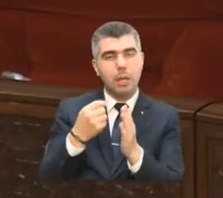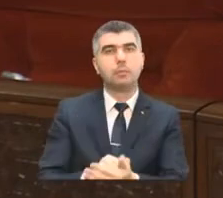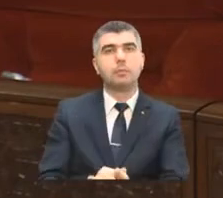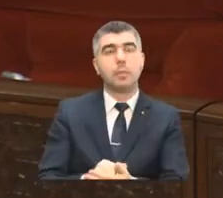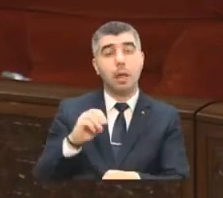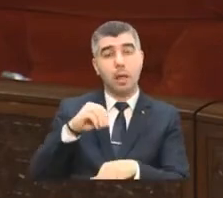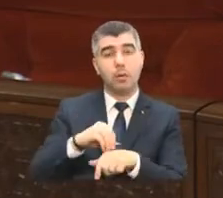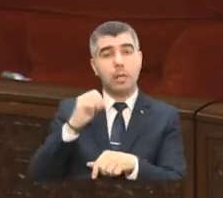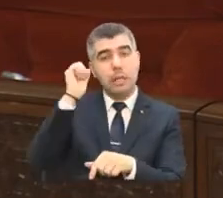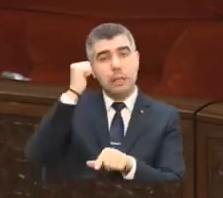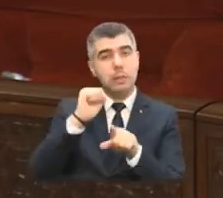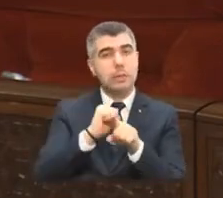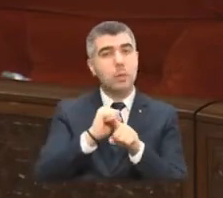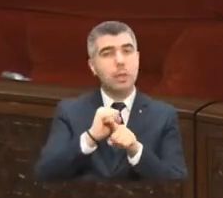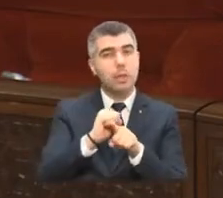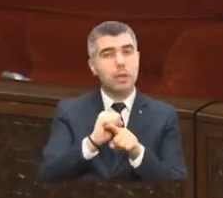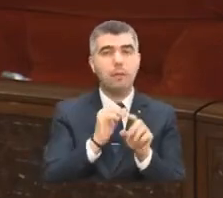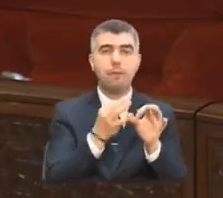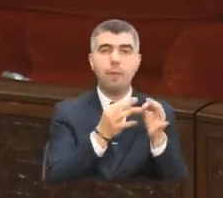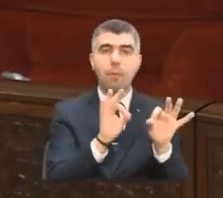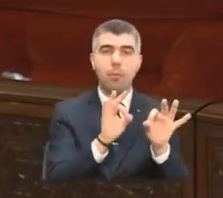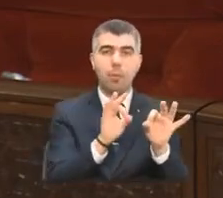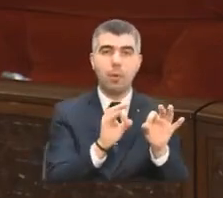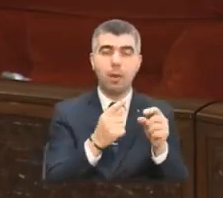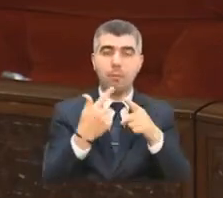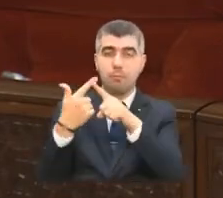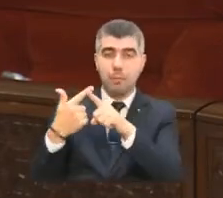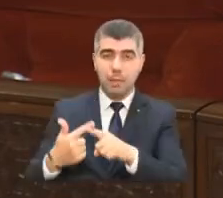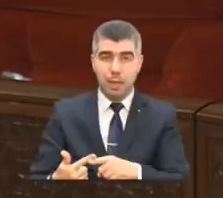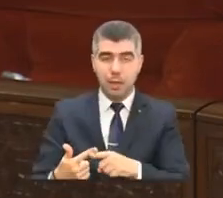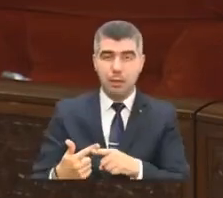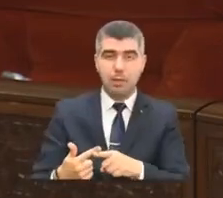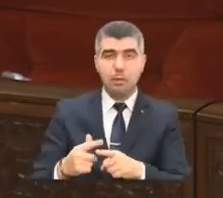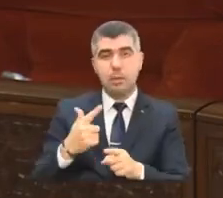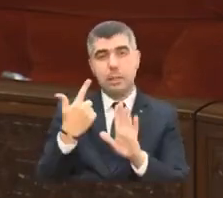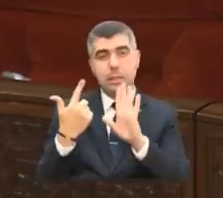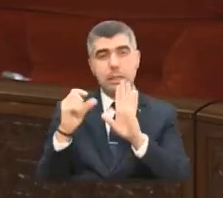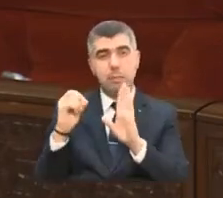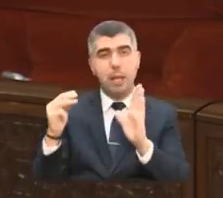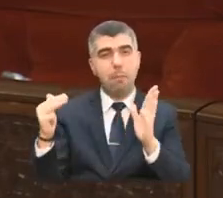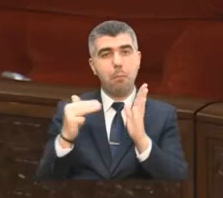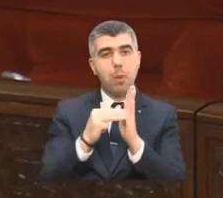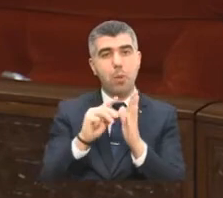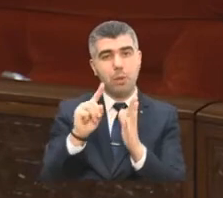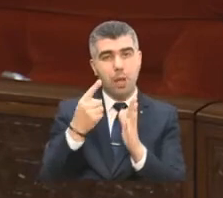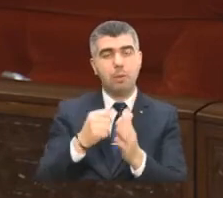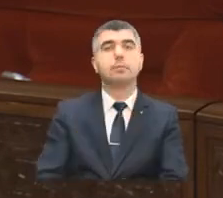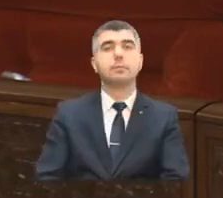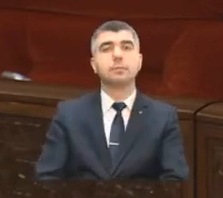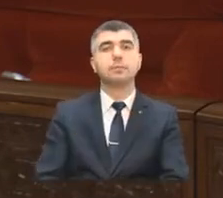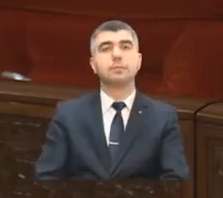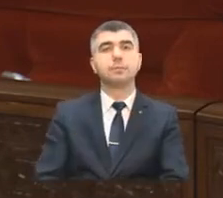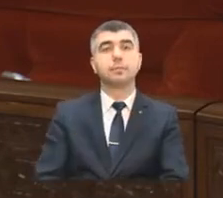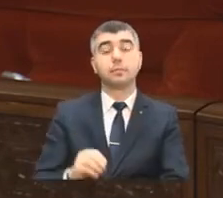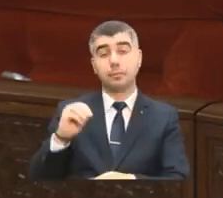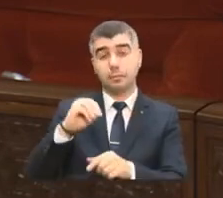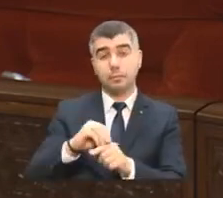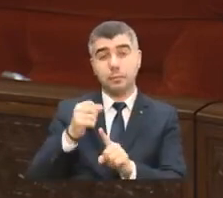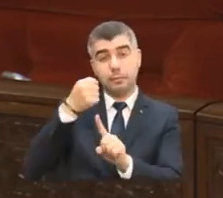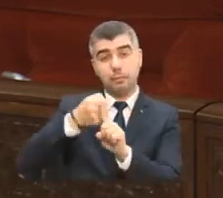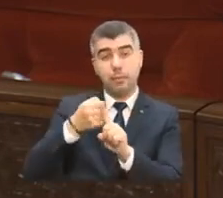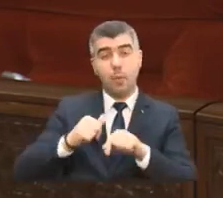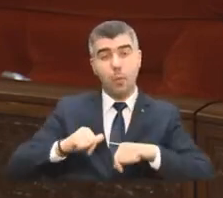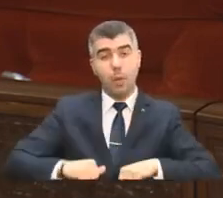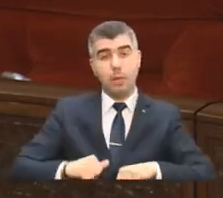التكوين المجاني بغلاف مالي سنوي يناهز 70 مليون درهم. كما تعمل الوزارة أيضا على تنزيل